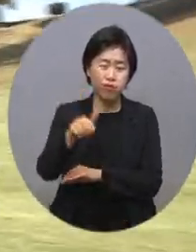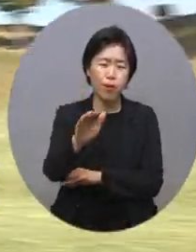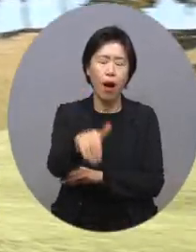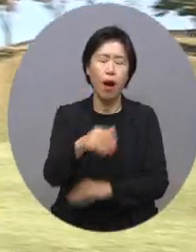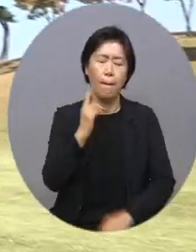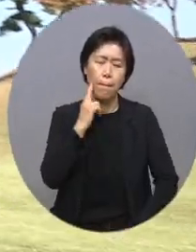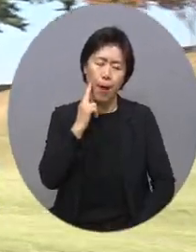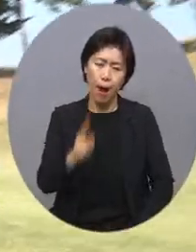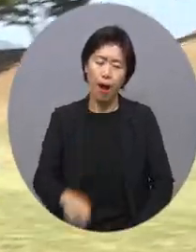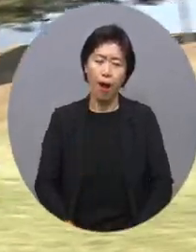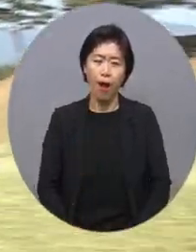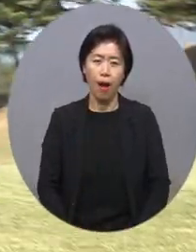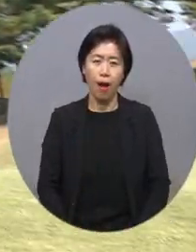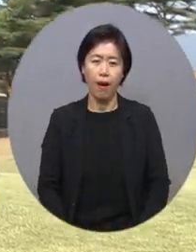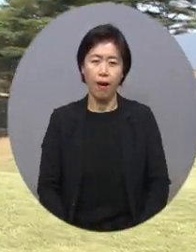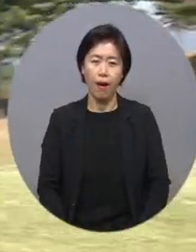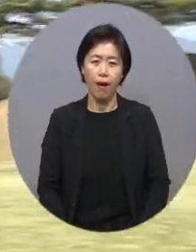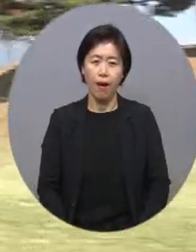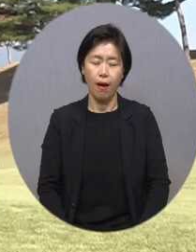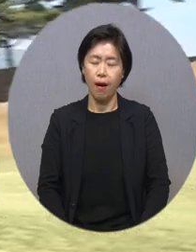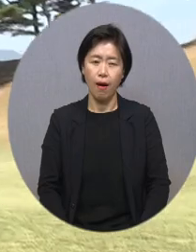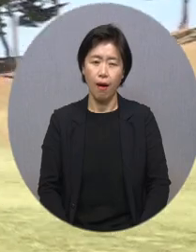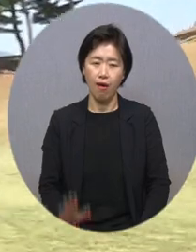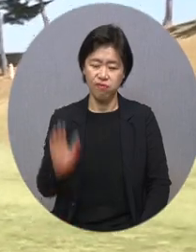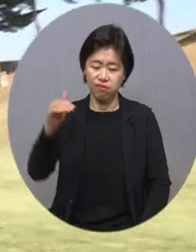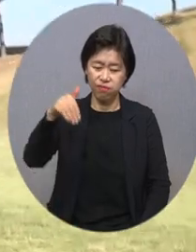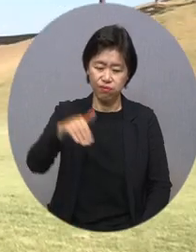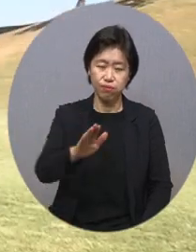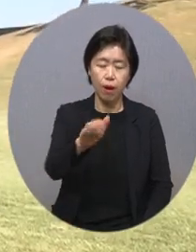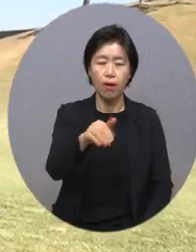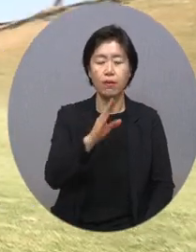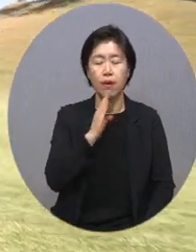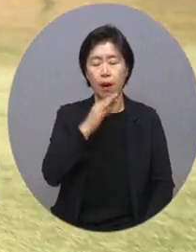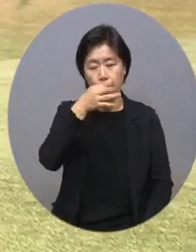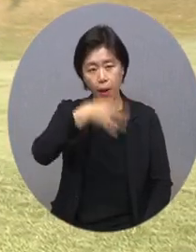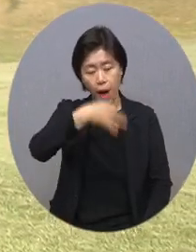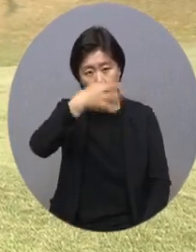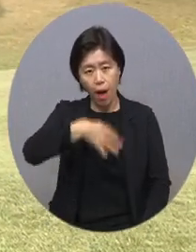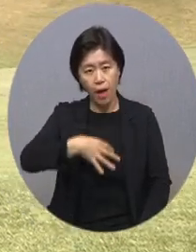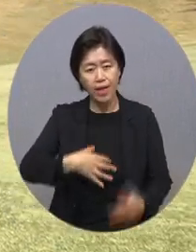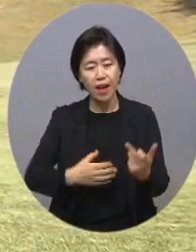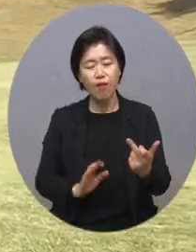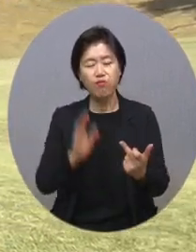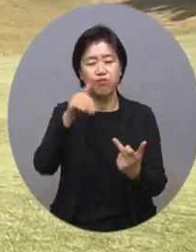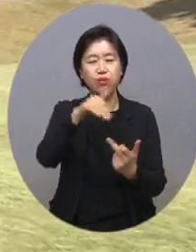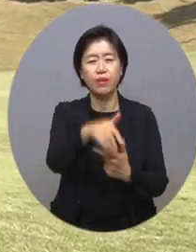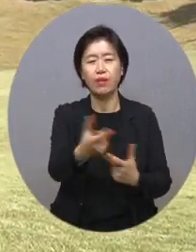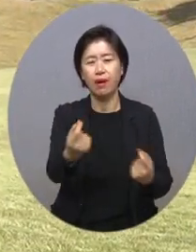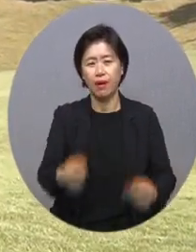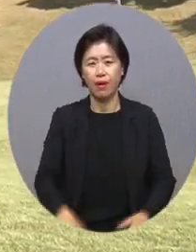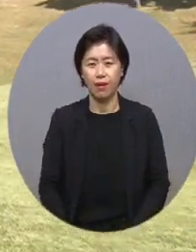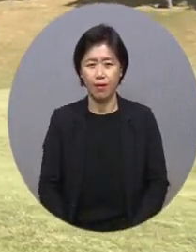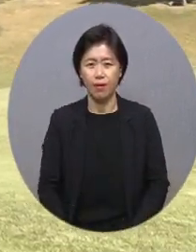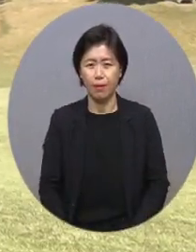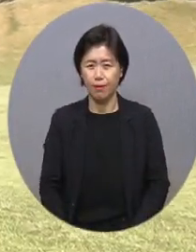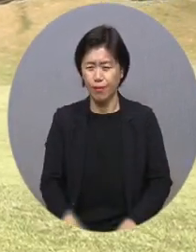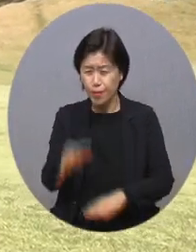야, 여기 진짜 언듈레이션 심하구나. 내려왔다 올라왔다 진짜 산 타는 것 같아요 지금. 진짜 와, 힘드시죠?